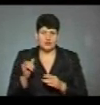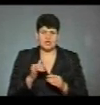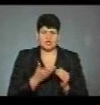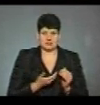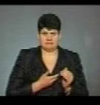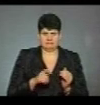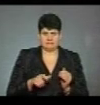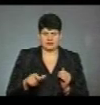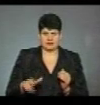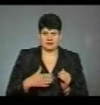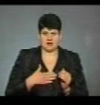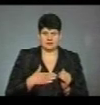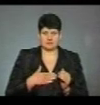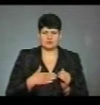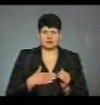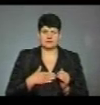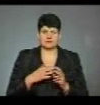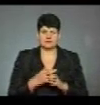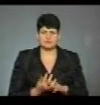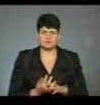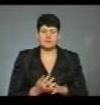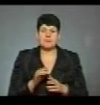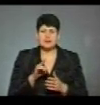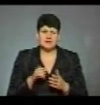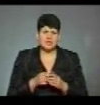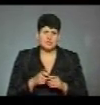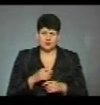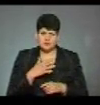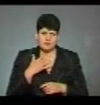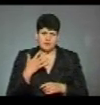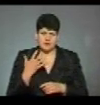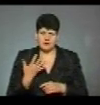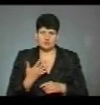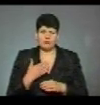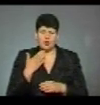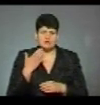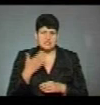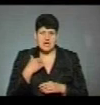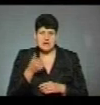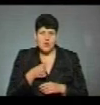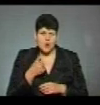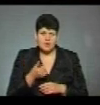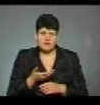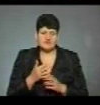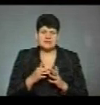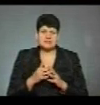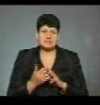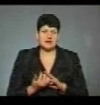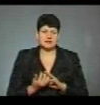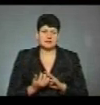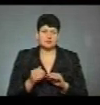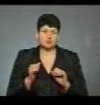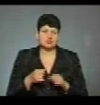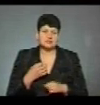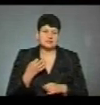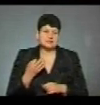жителями нашої громади, і між жителями сіл. Питань, ви знаєте, дуже багато, тому що останні роки в селах, можна